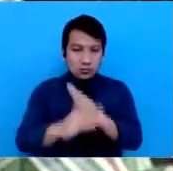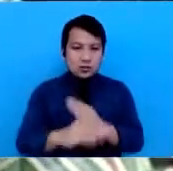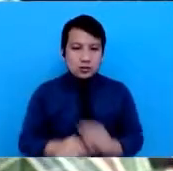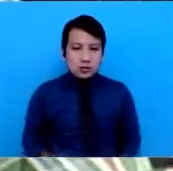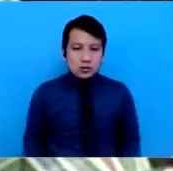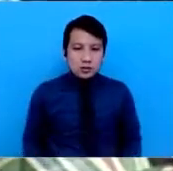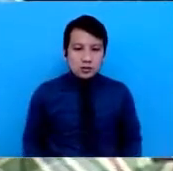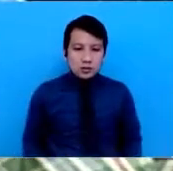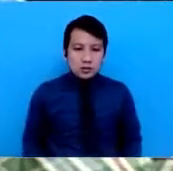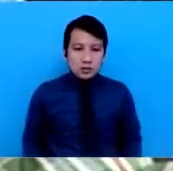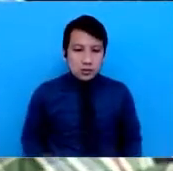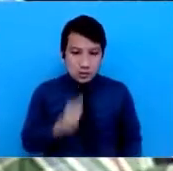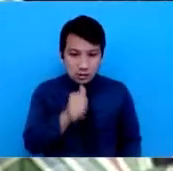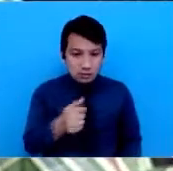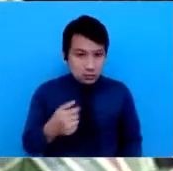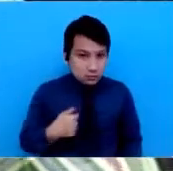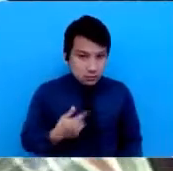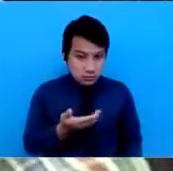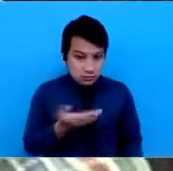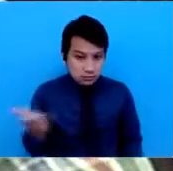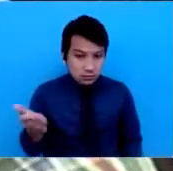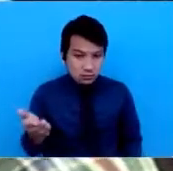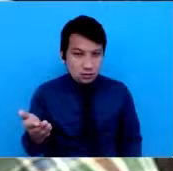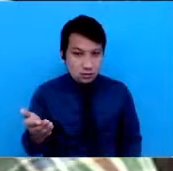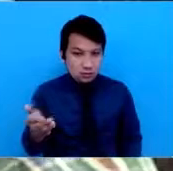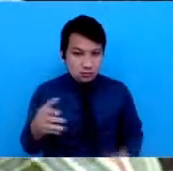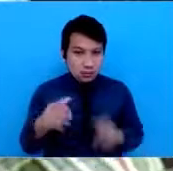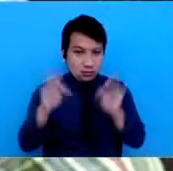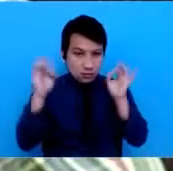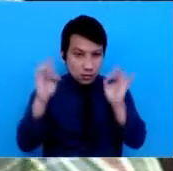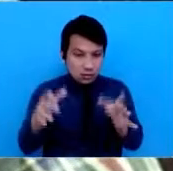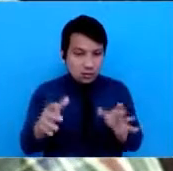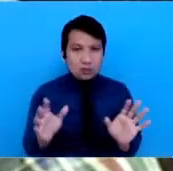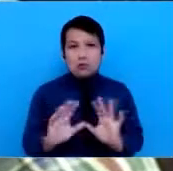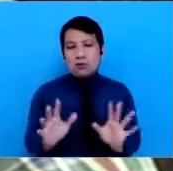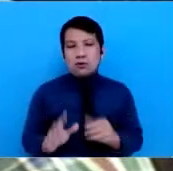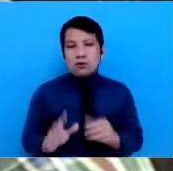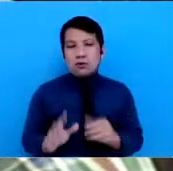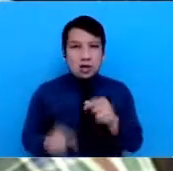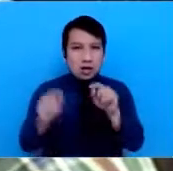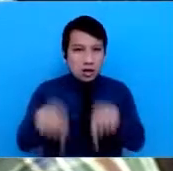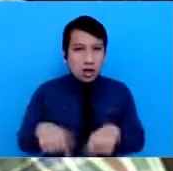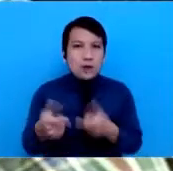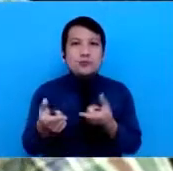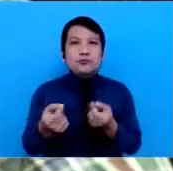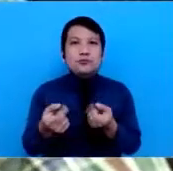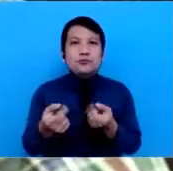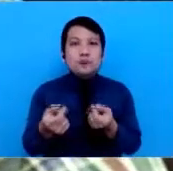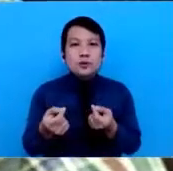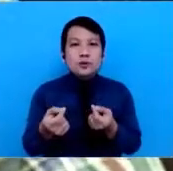po gagawin ito para po sila mapahamak. Ginagawa po natin ito dahil